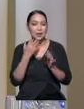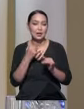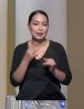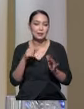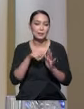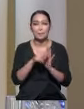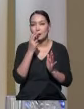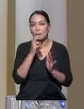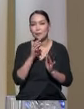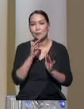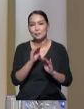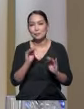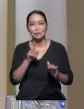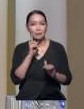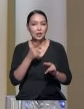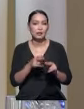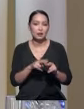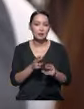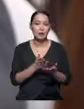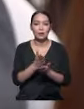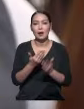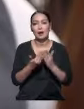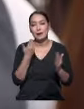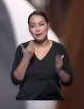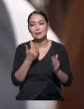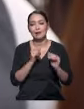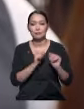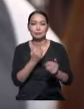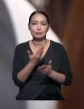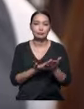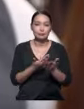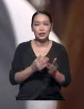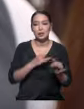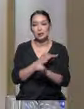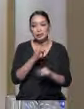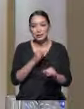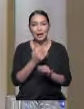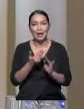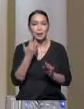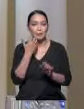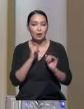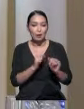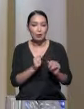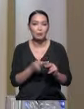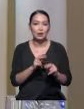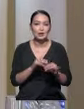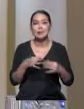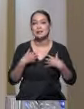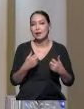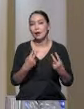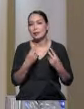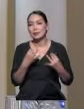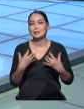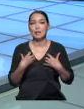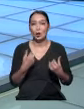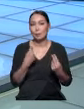освещены различные важные направления – профилактика ранней беременности, обсуждение интимных вопросов, поддержание здорового питания.